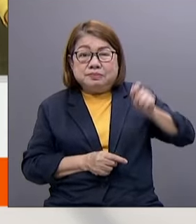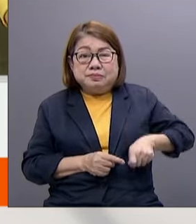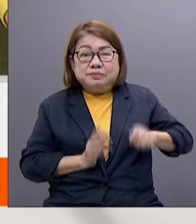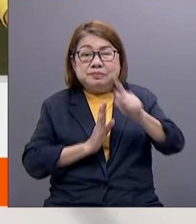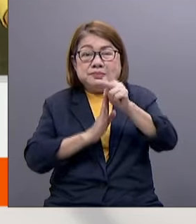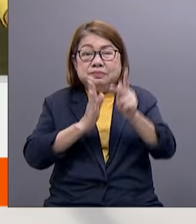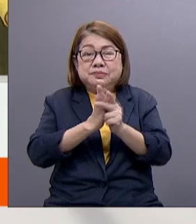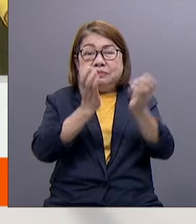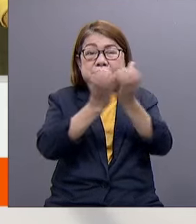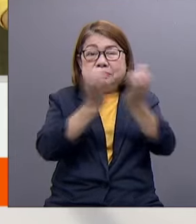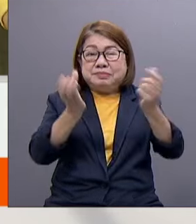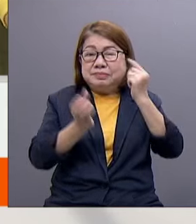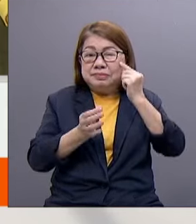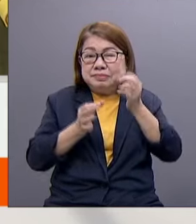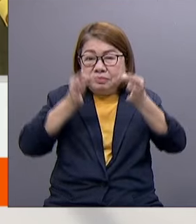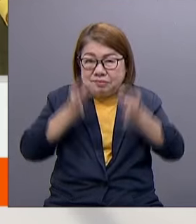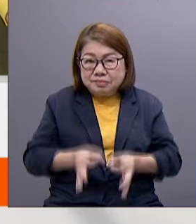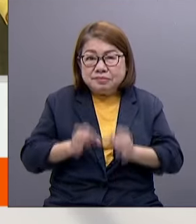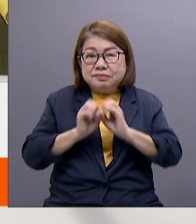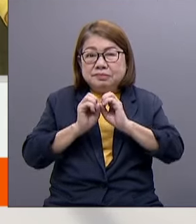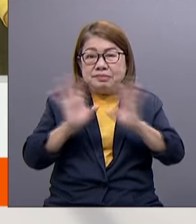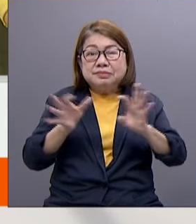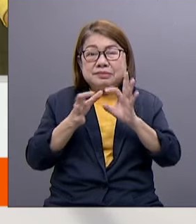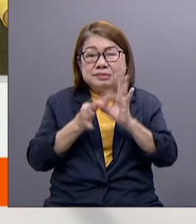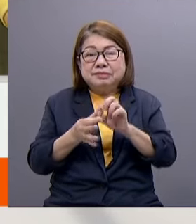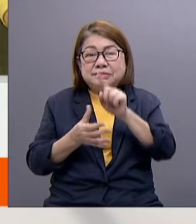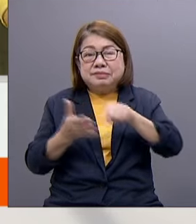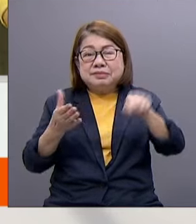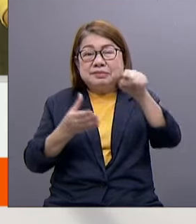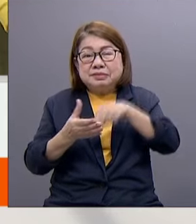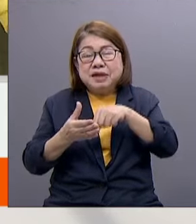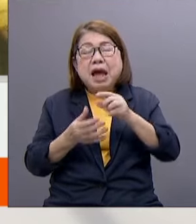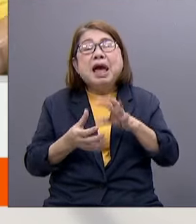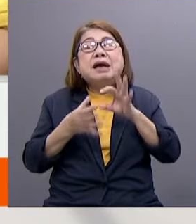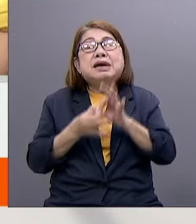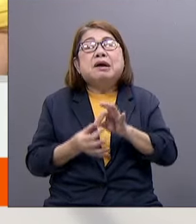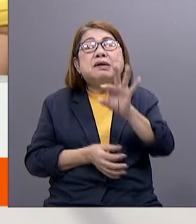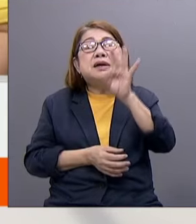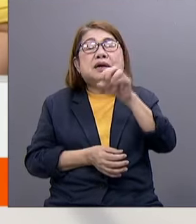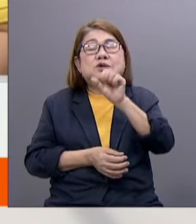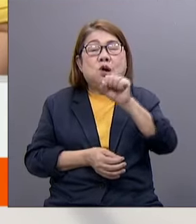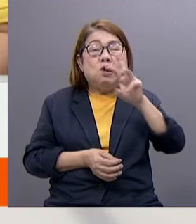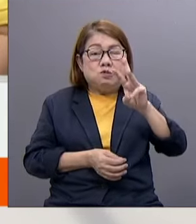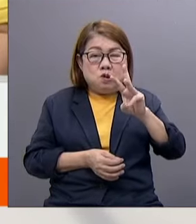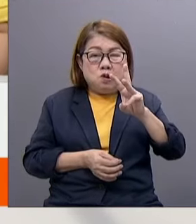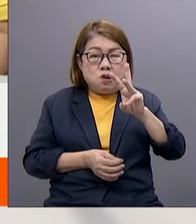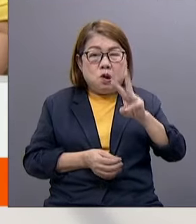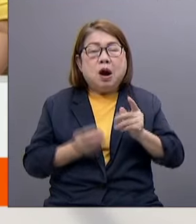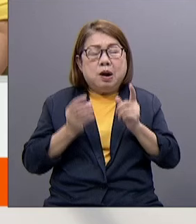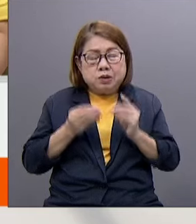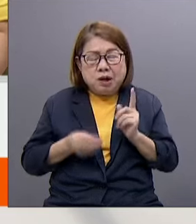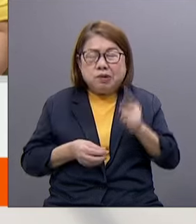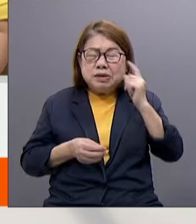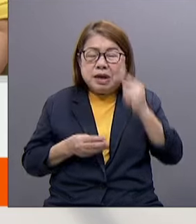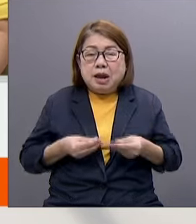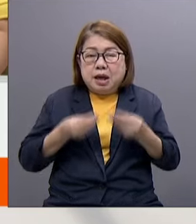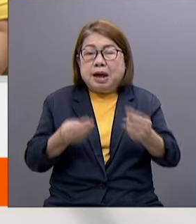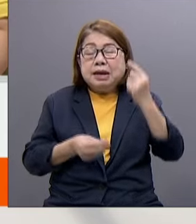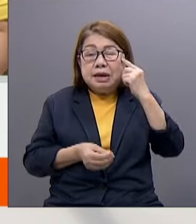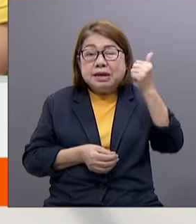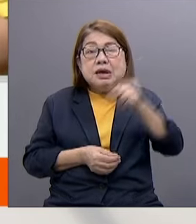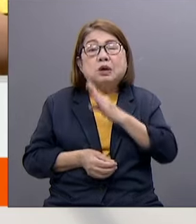าจะมีคำวินิจฉัยทางใดทางหนึ่งออกมาเกี่ยวกับการเลือกตั้งสว.เนี่ยเราก็คงจะมองในแง่ที่น่าจะดีแหละว่าถ้าสมมุติได้